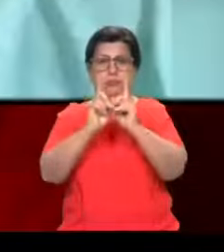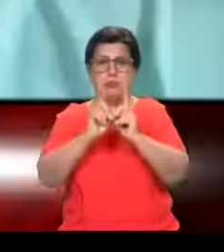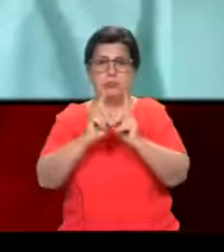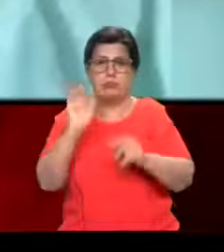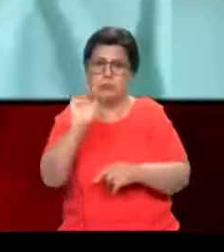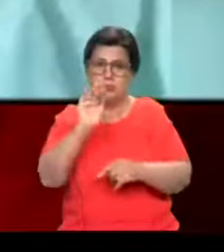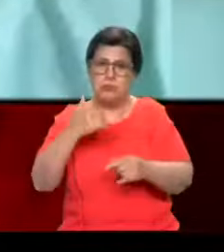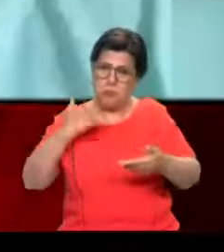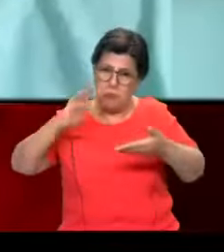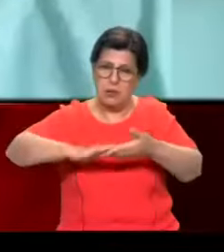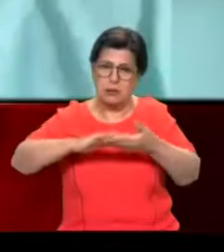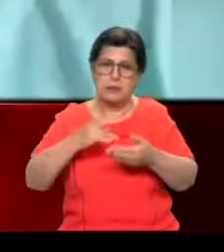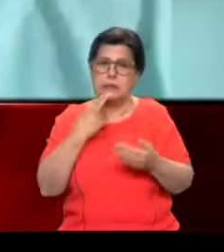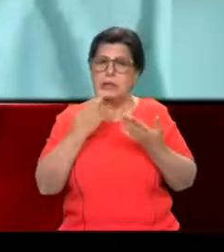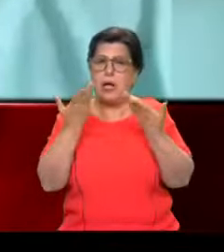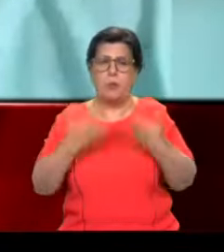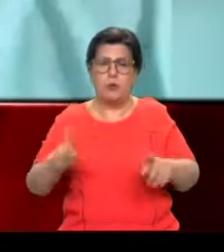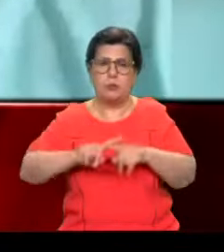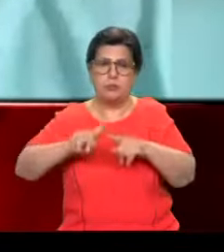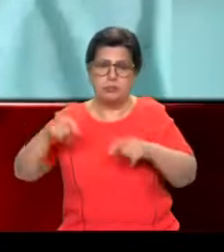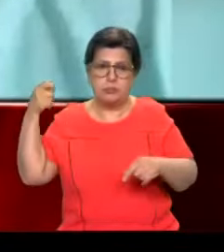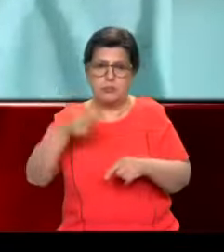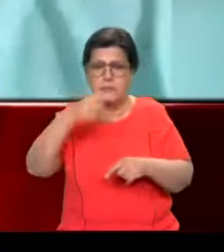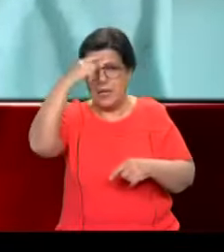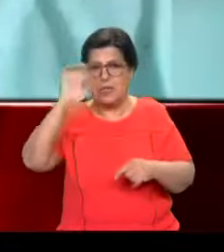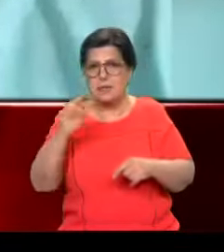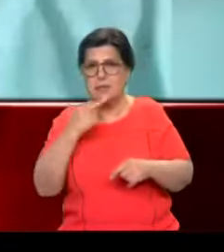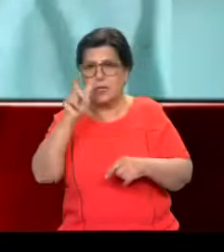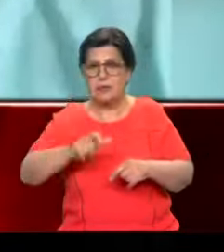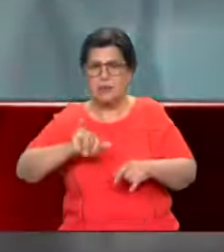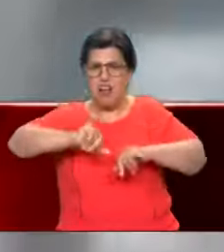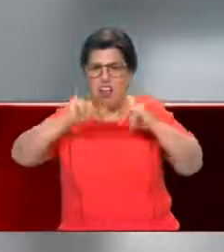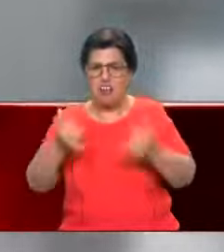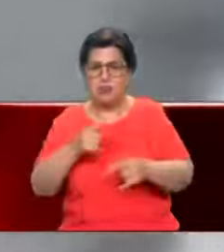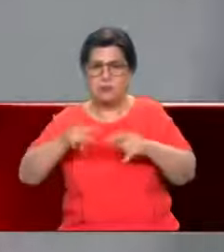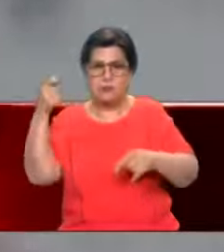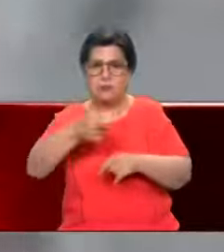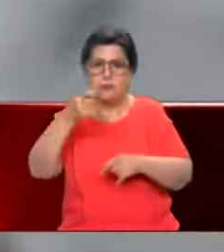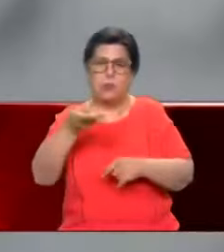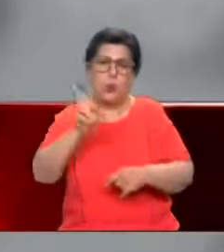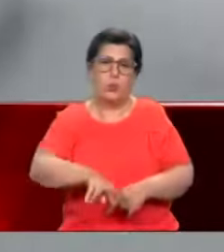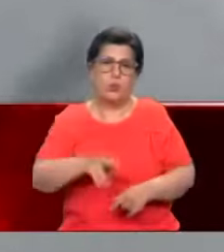dedi. Olumsuz yanıt alınca da bıçağına davrandı. Talihsiz kadını canice öldürdü.